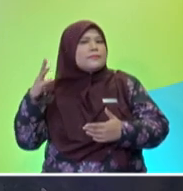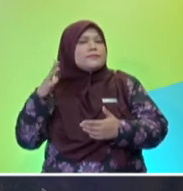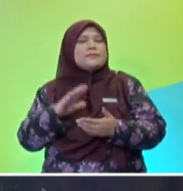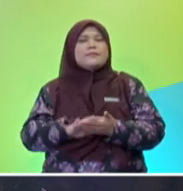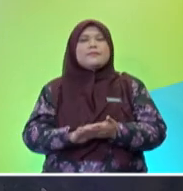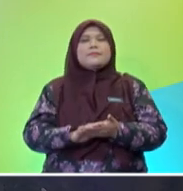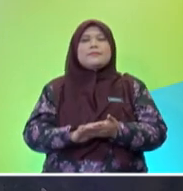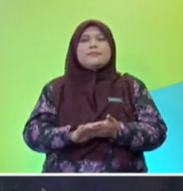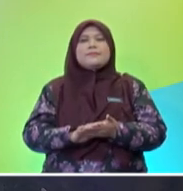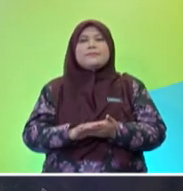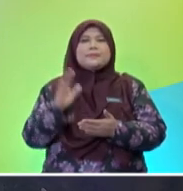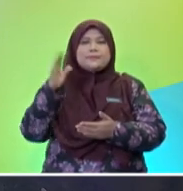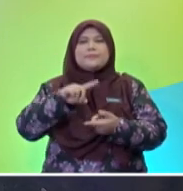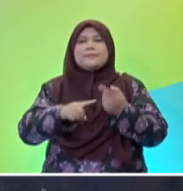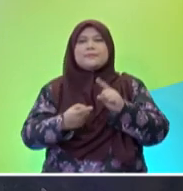kawan-kawan